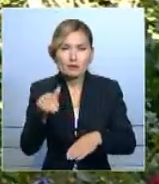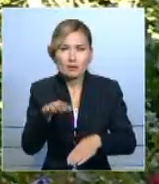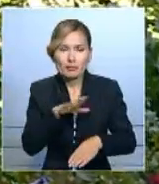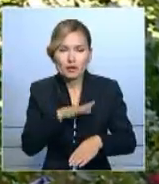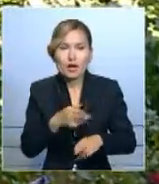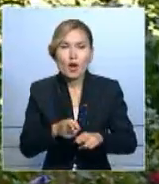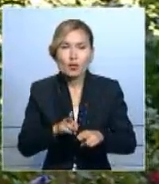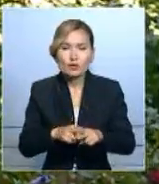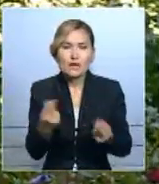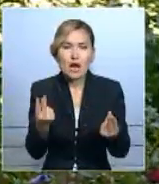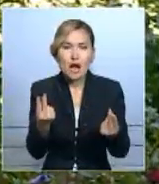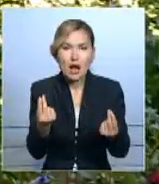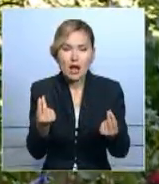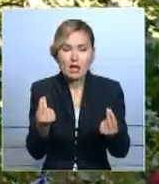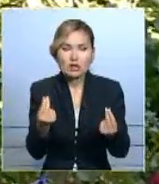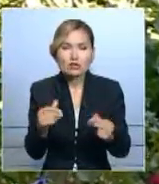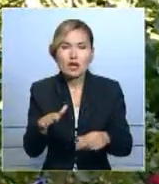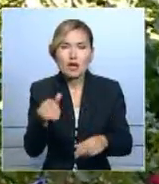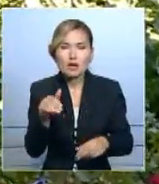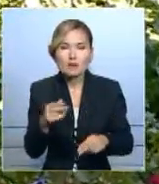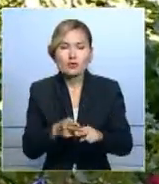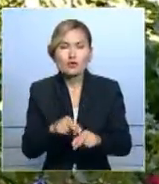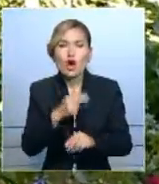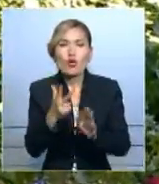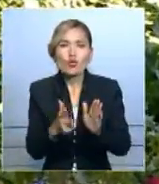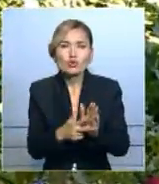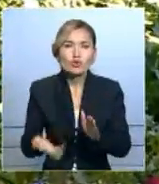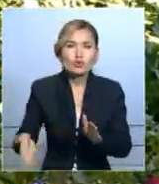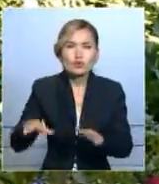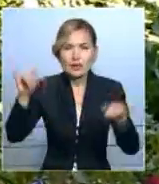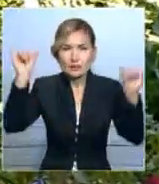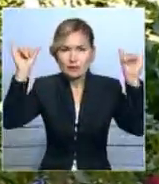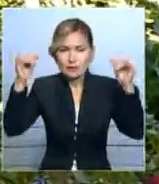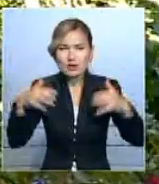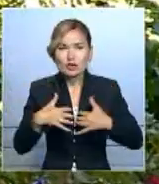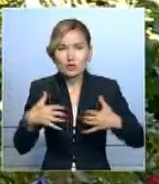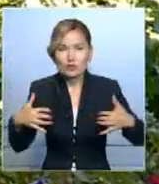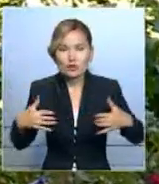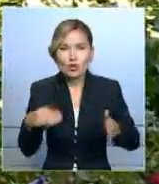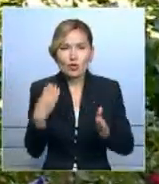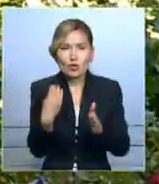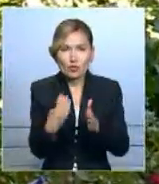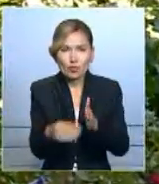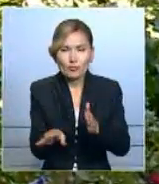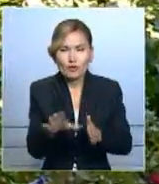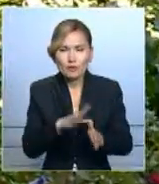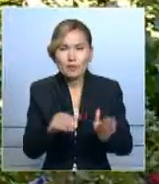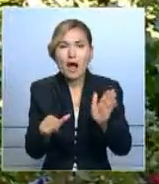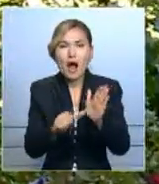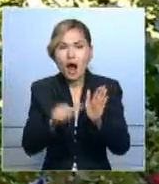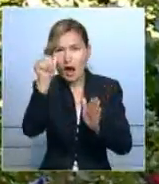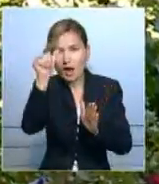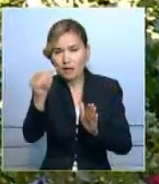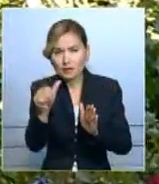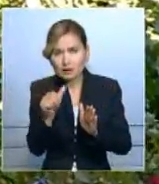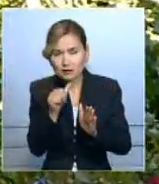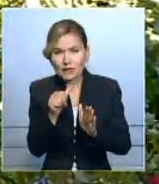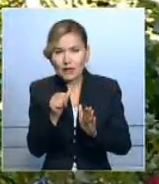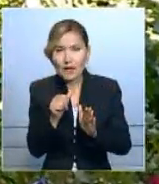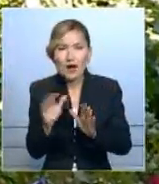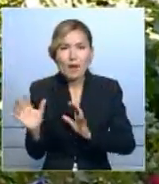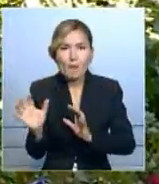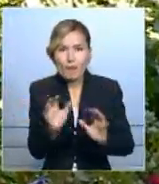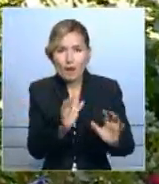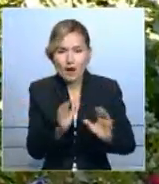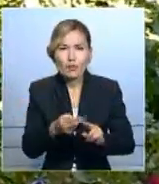ақшаға 18 бас ірі қара мал алдым. Құда қаласа оны 5,5-6 ай баптап күтіп бақып,